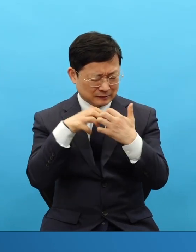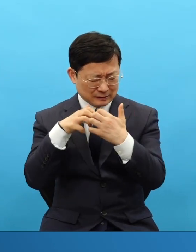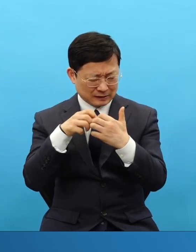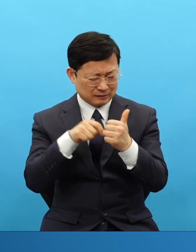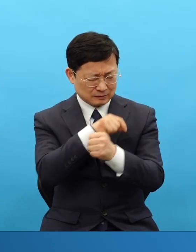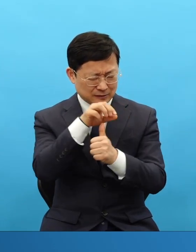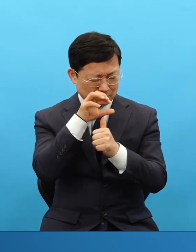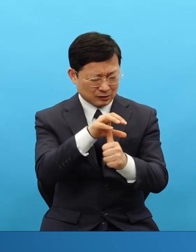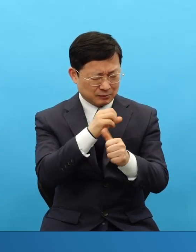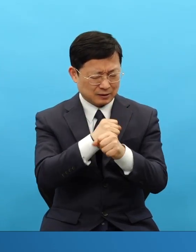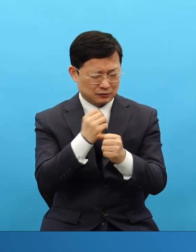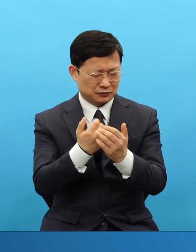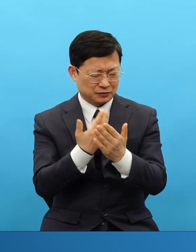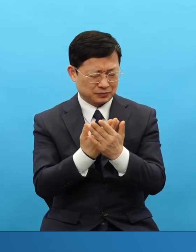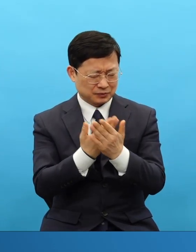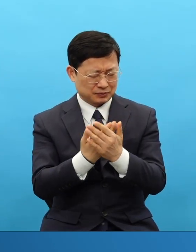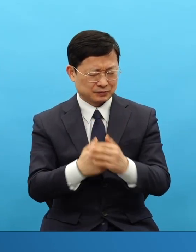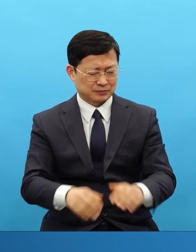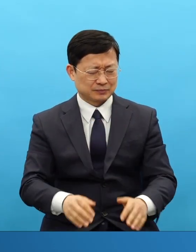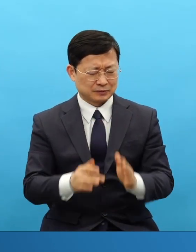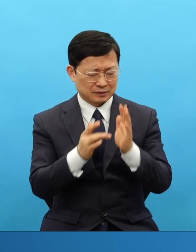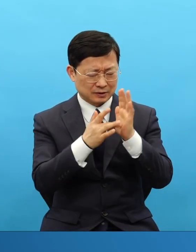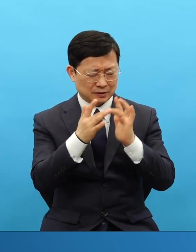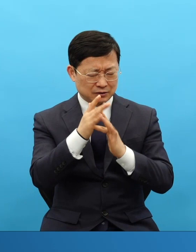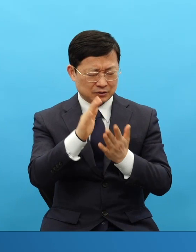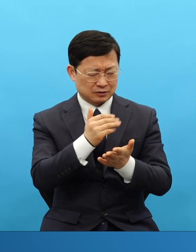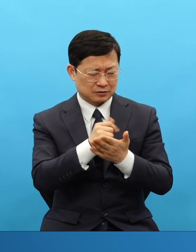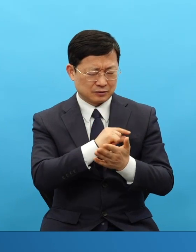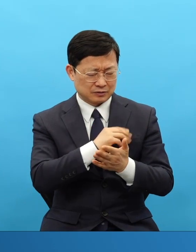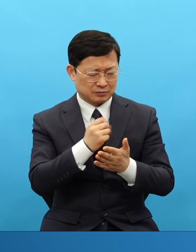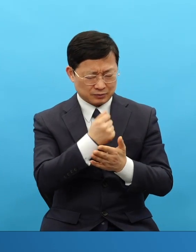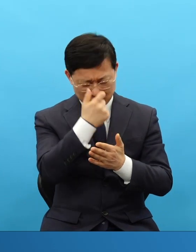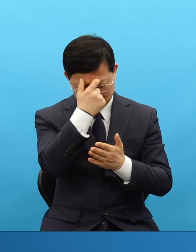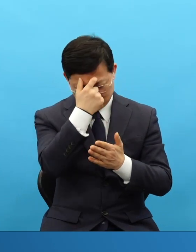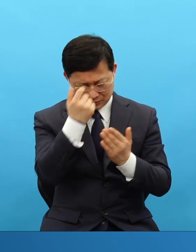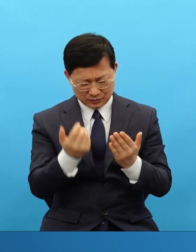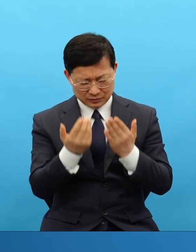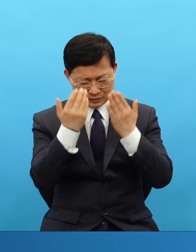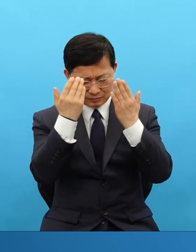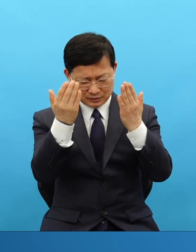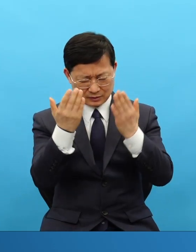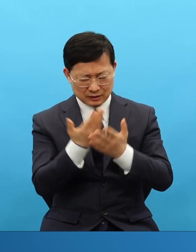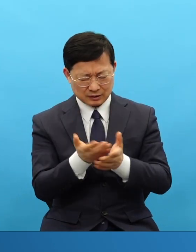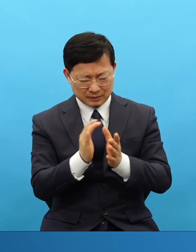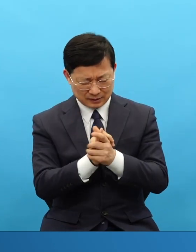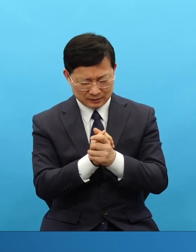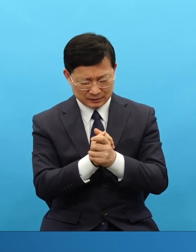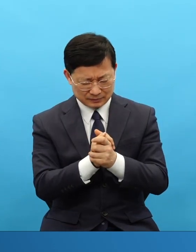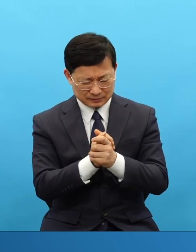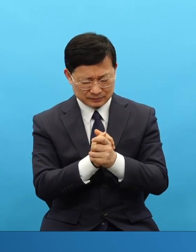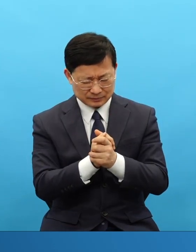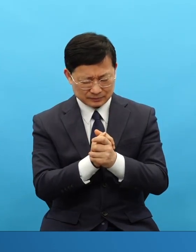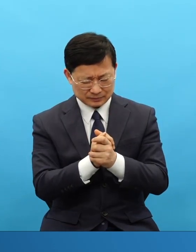결박되게 해 주옵소서 예수 그리스도 이름으로 기도하옵나이다 아멘